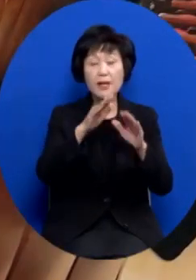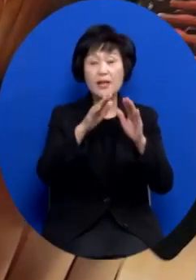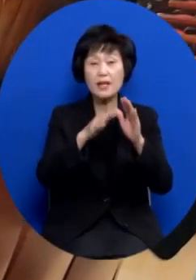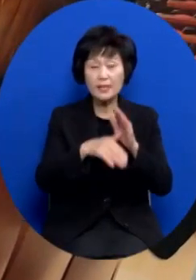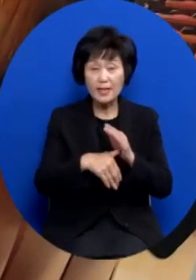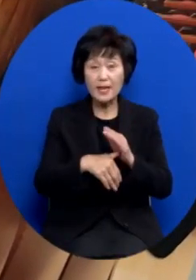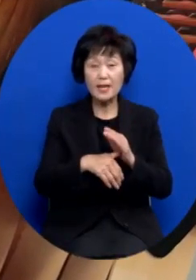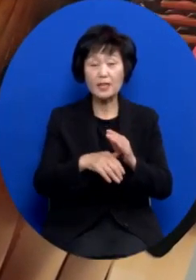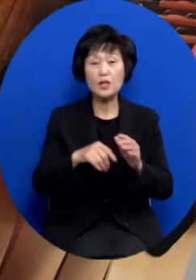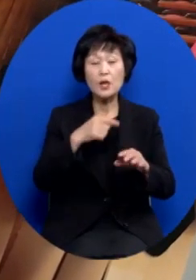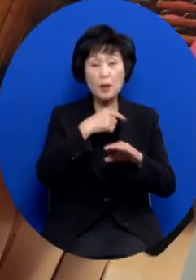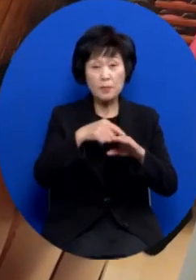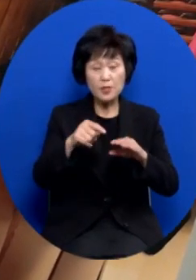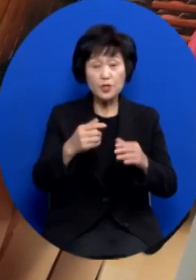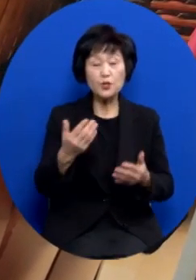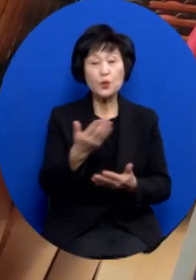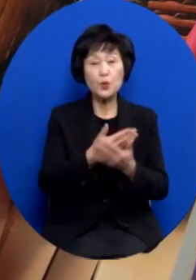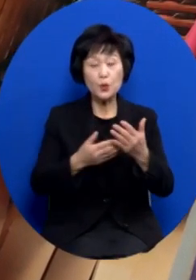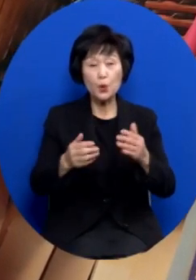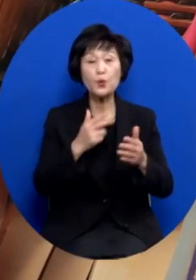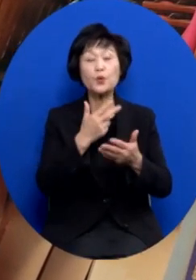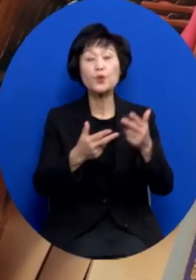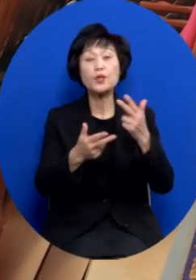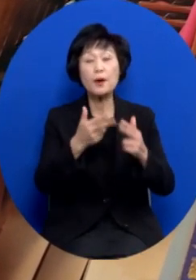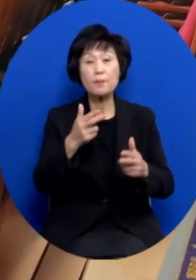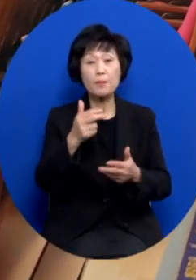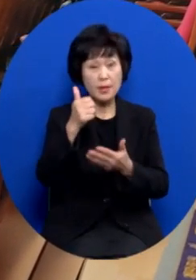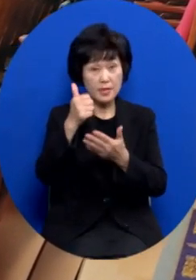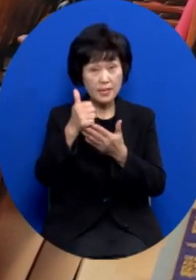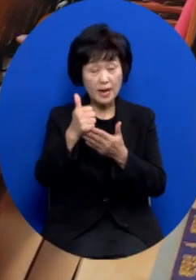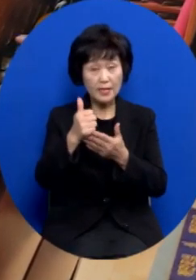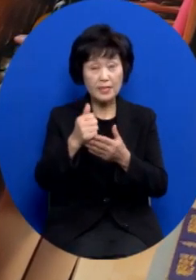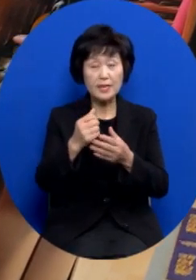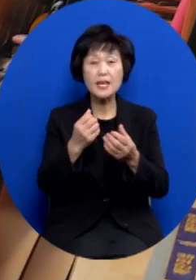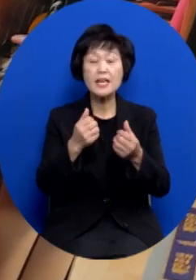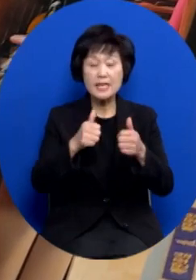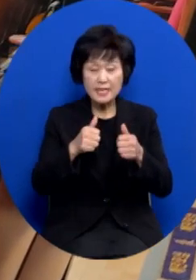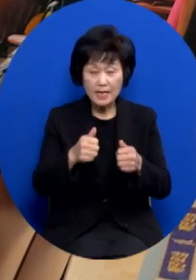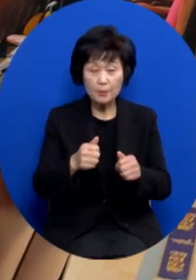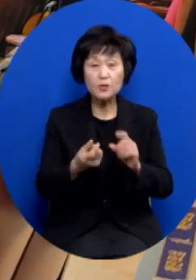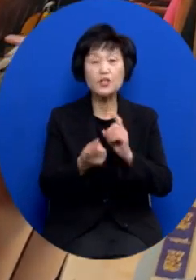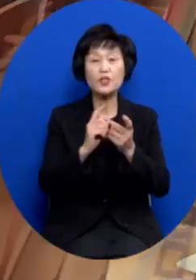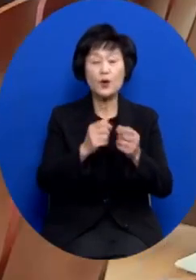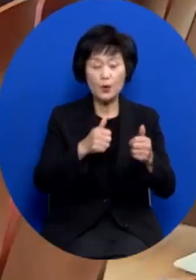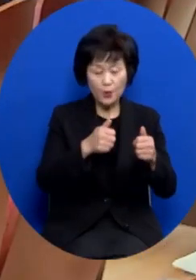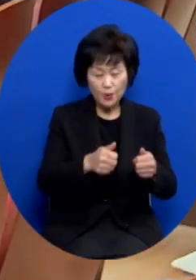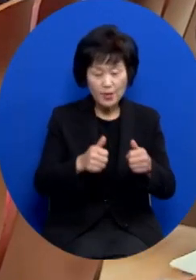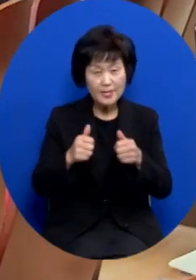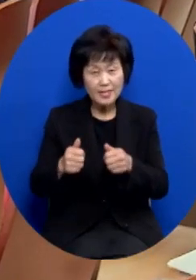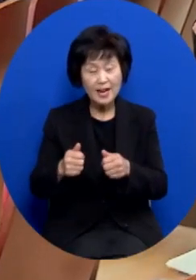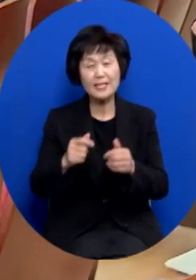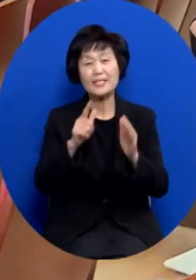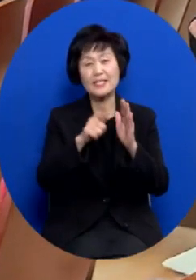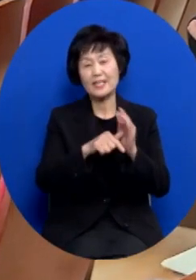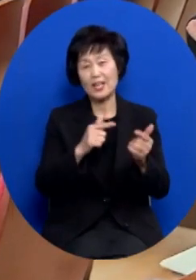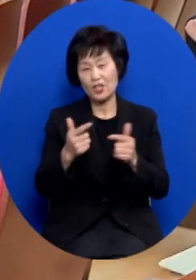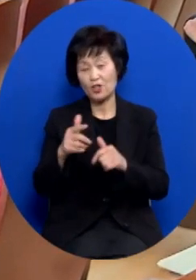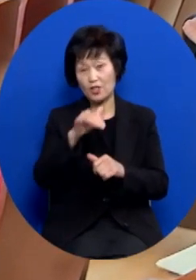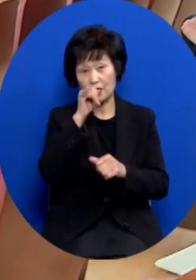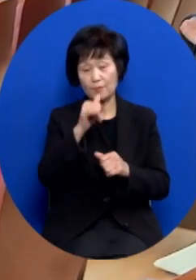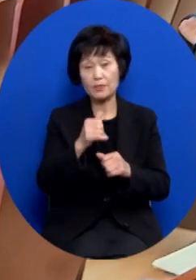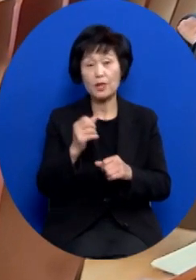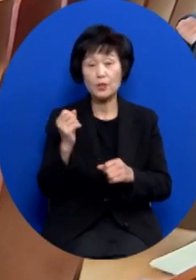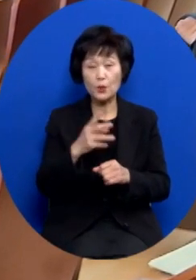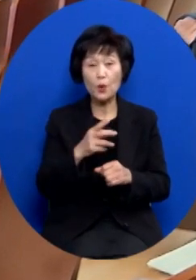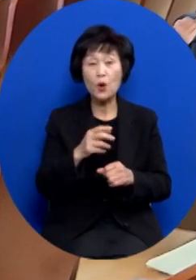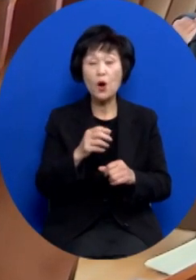우리 민족 교류협회 송기학 이사장이 새해 인사를 전하고 서로 인사를 나누는 시간을 가졌습니다 이어 김포